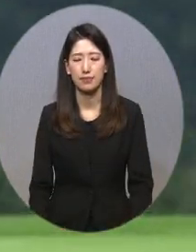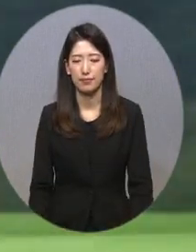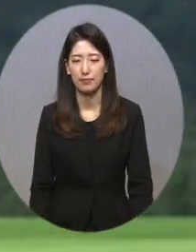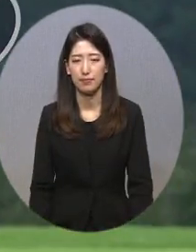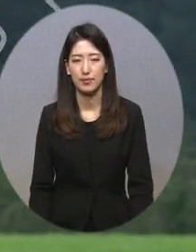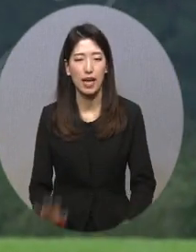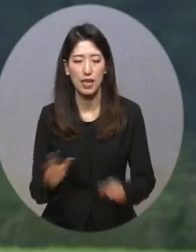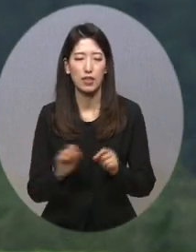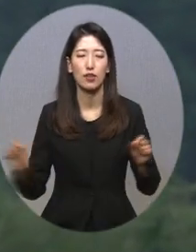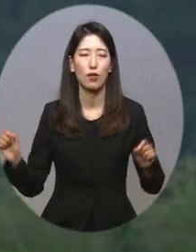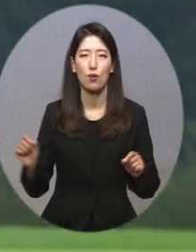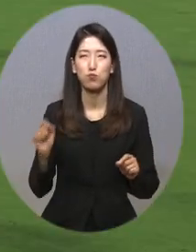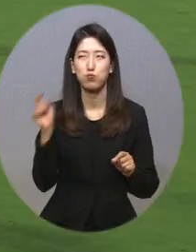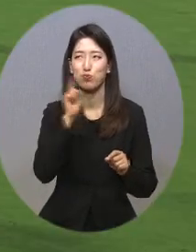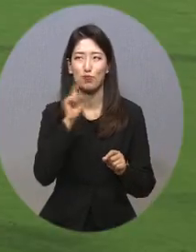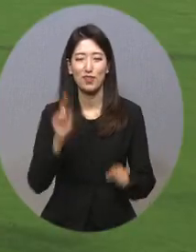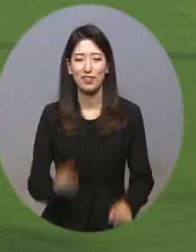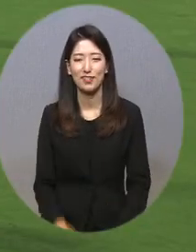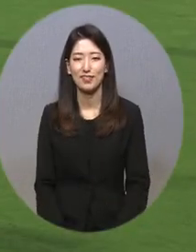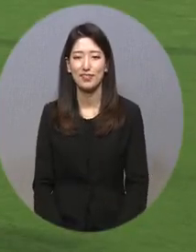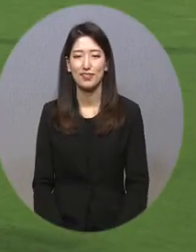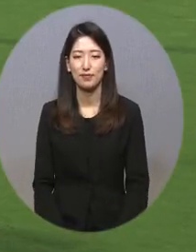아니 길어.